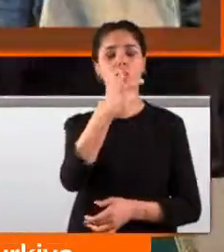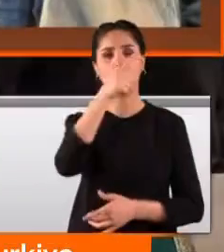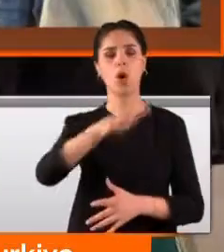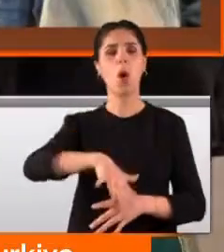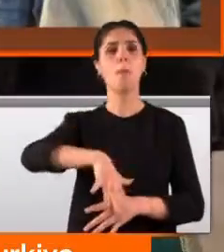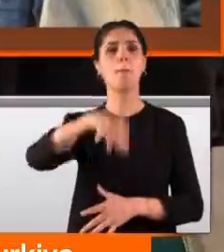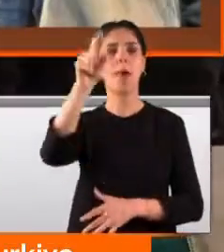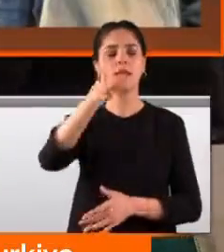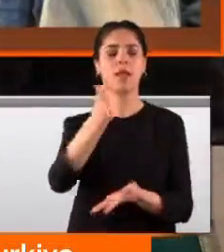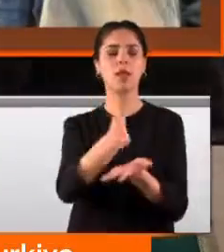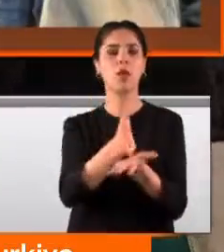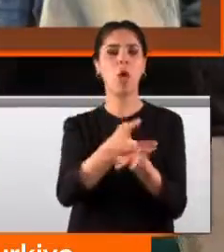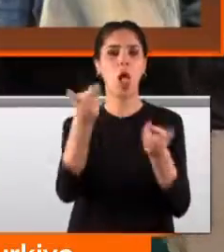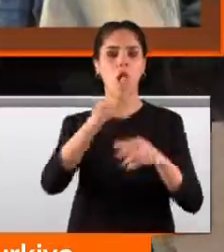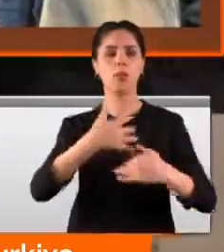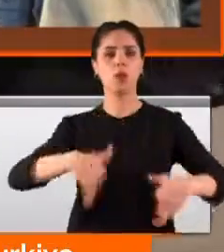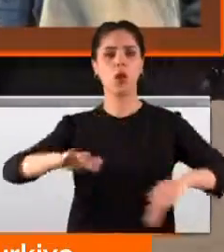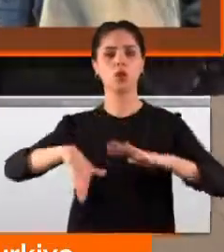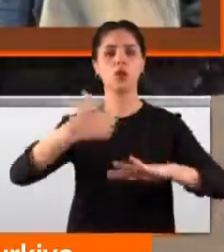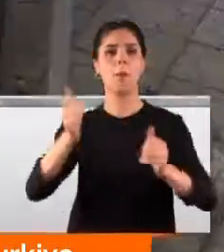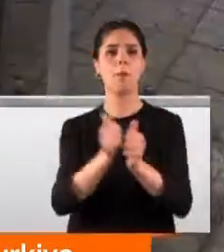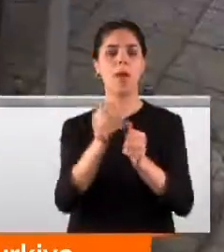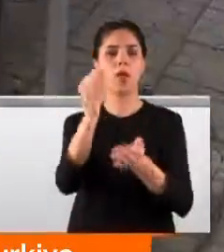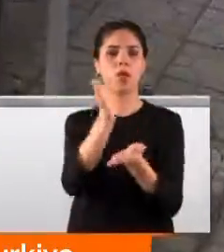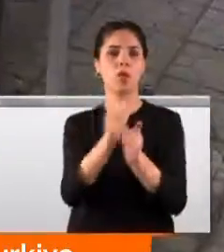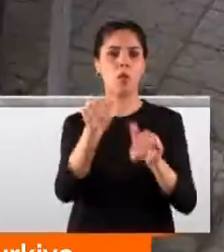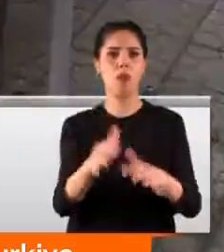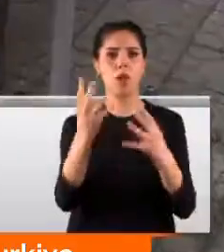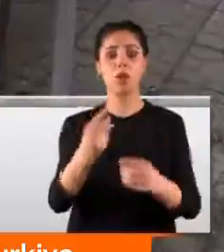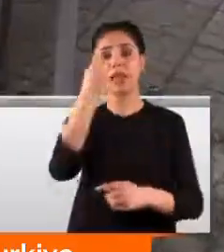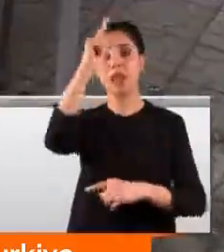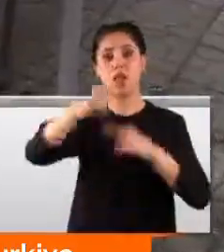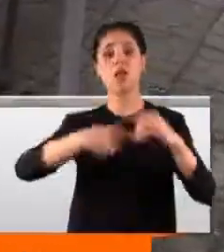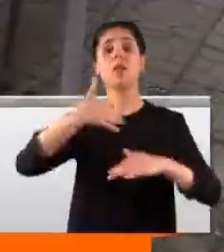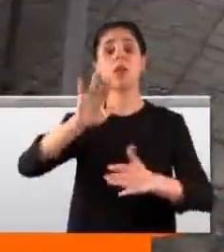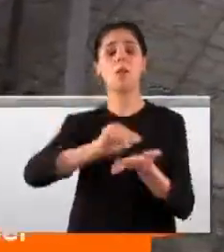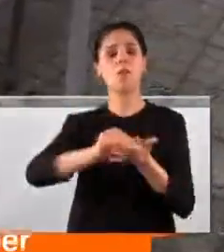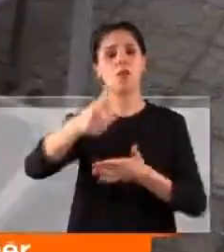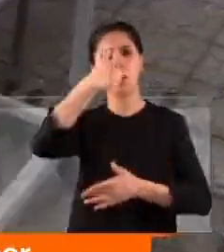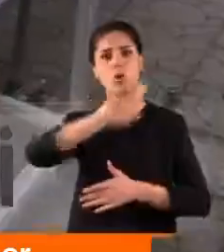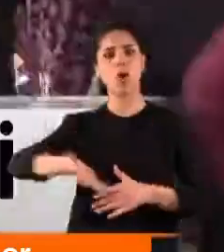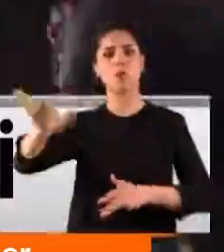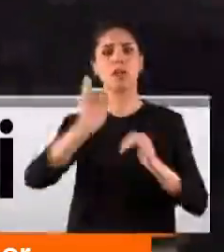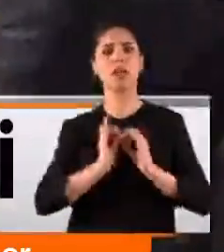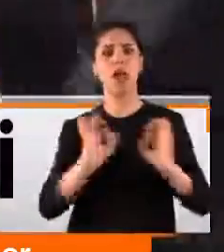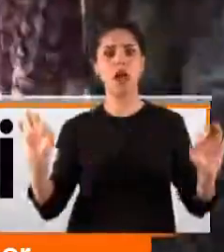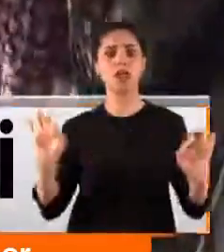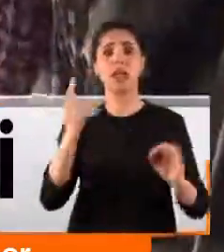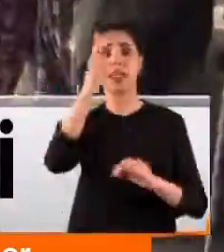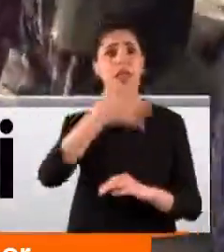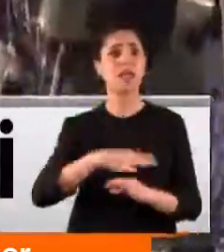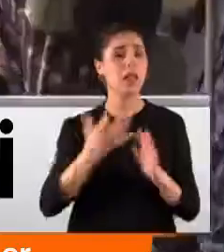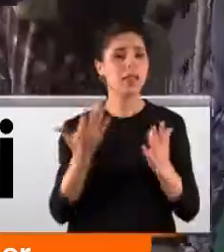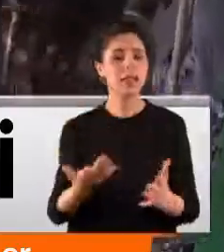meydanında düzenlenen törenin ardından yan yana toprağa verildi. Sadece akrabaları değil tüm köylüler diken üstünde. Herkesin tek